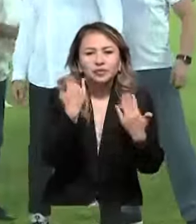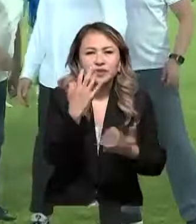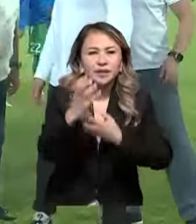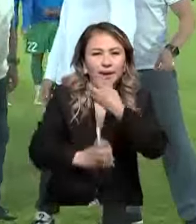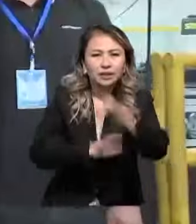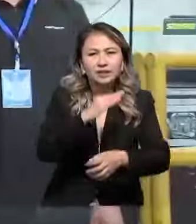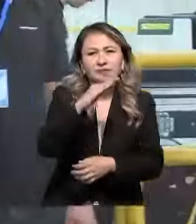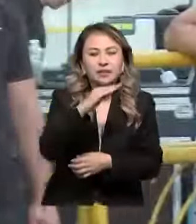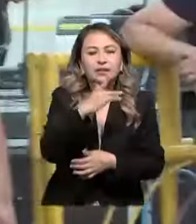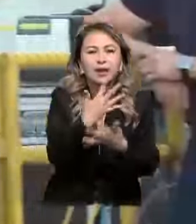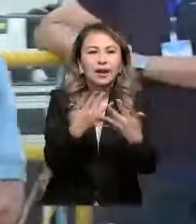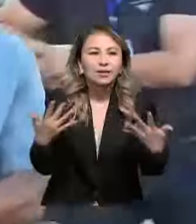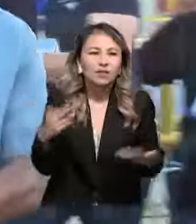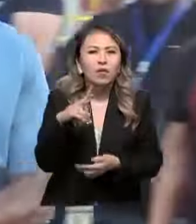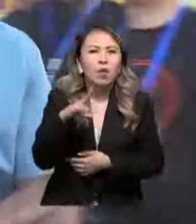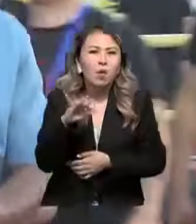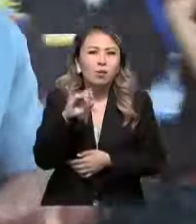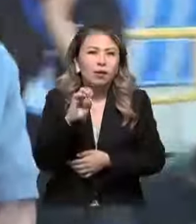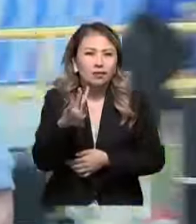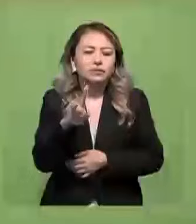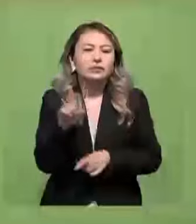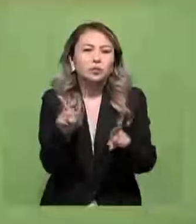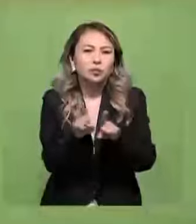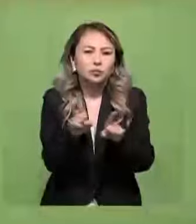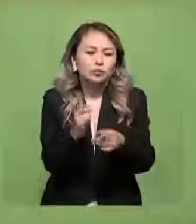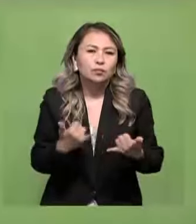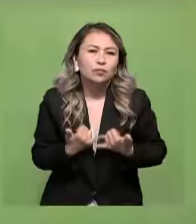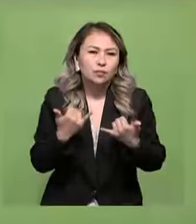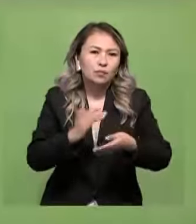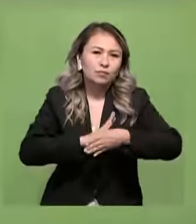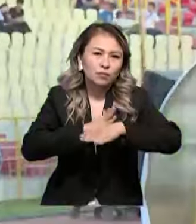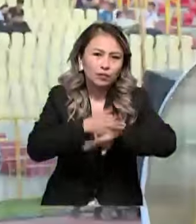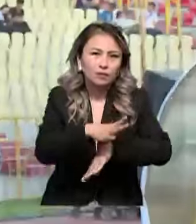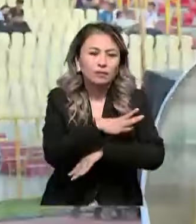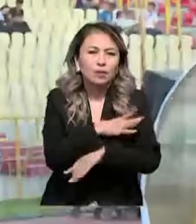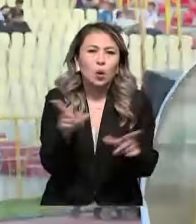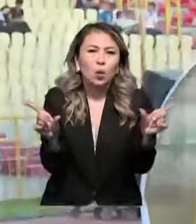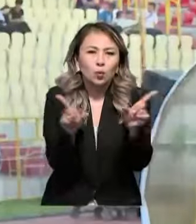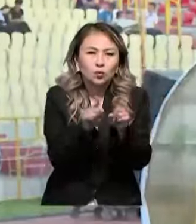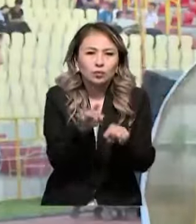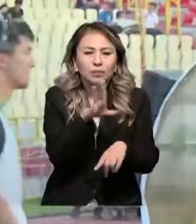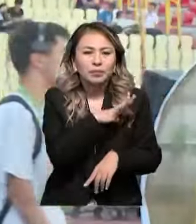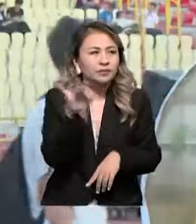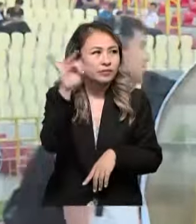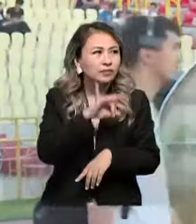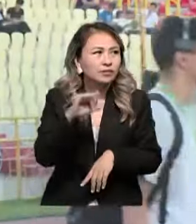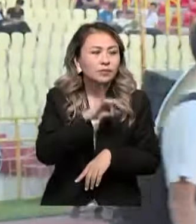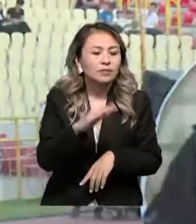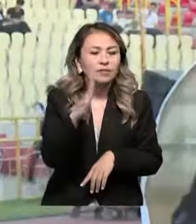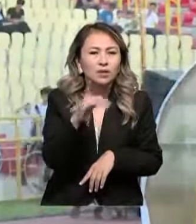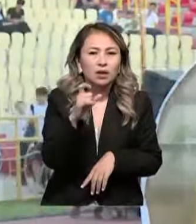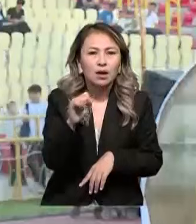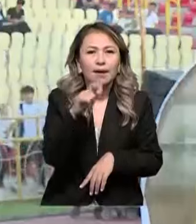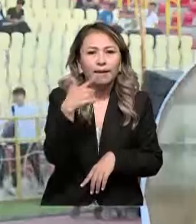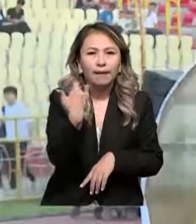жұлдыздары Фадига Халилу мен Флоран Малуда мәртебелі қонақтар атанды. Қос бірдей бапкер ата аңызға айналған Вахид Масуд пен